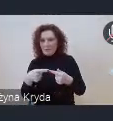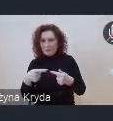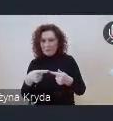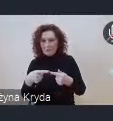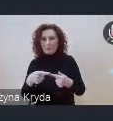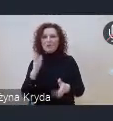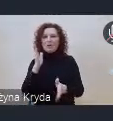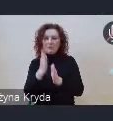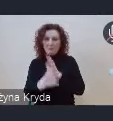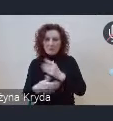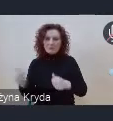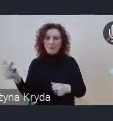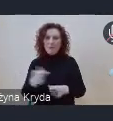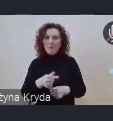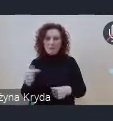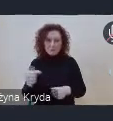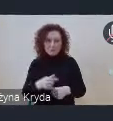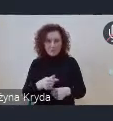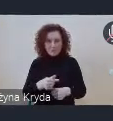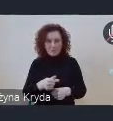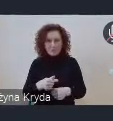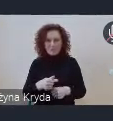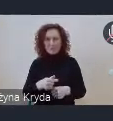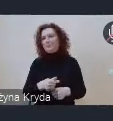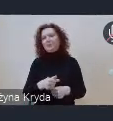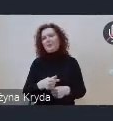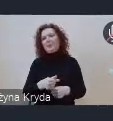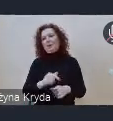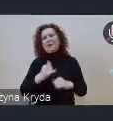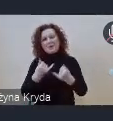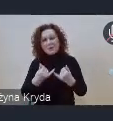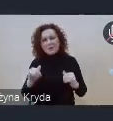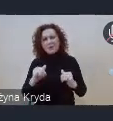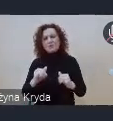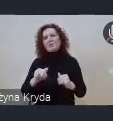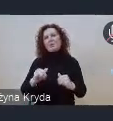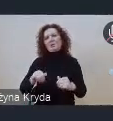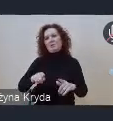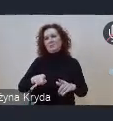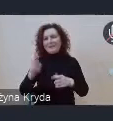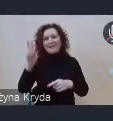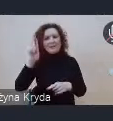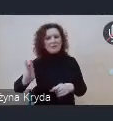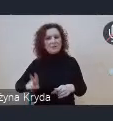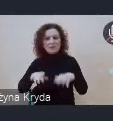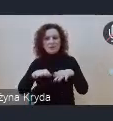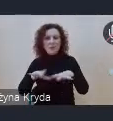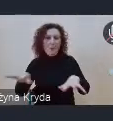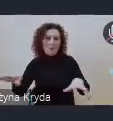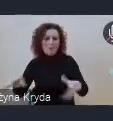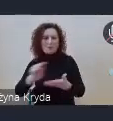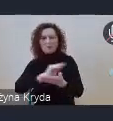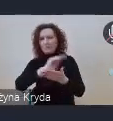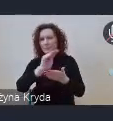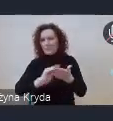publiczne jest tam cały katalog określony tych instytucji publicznych które mają wskazać